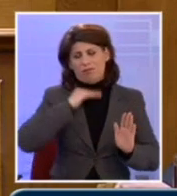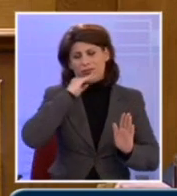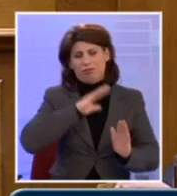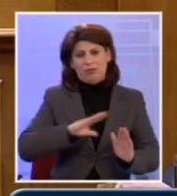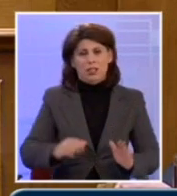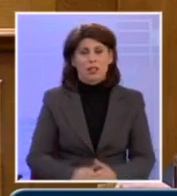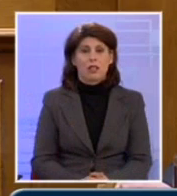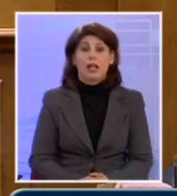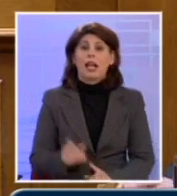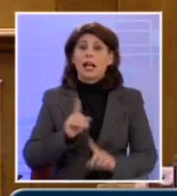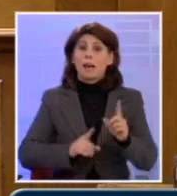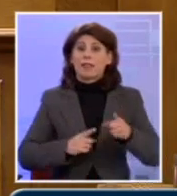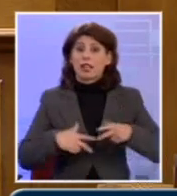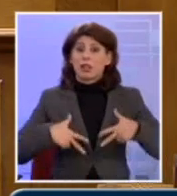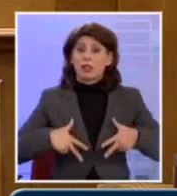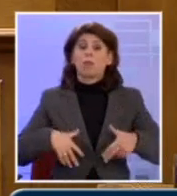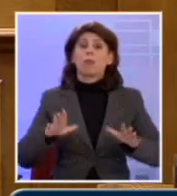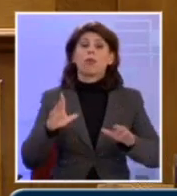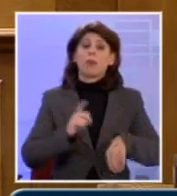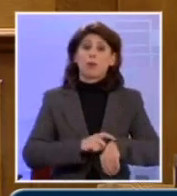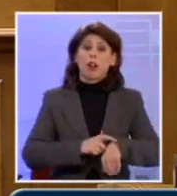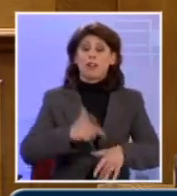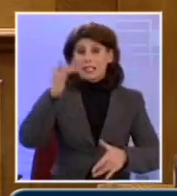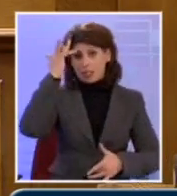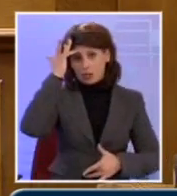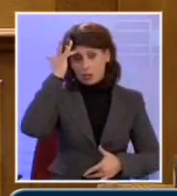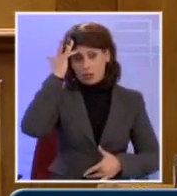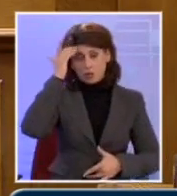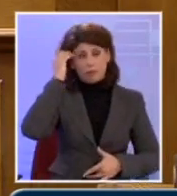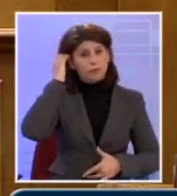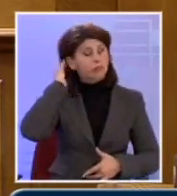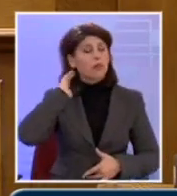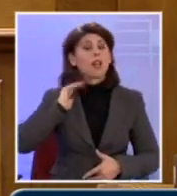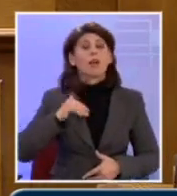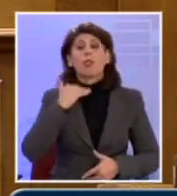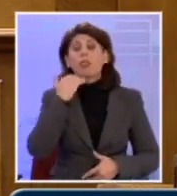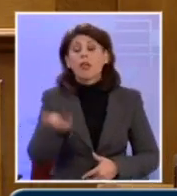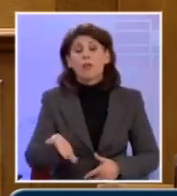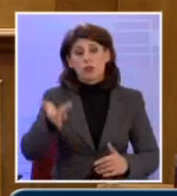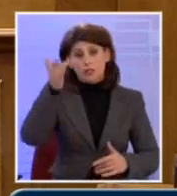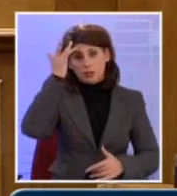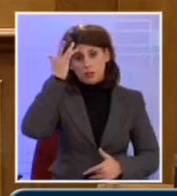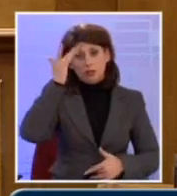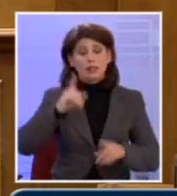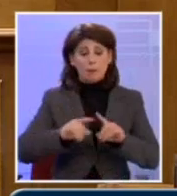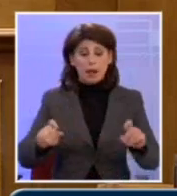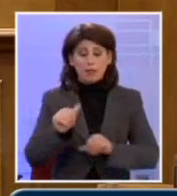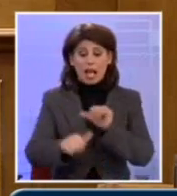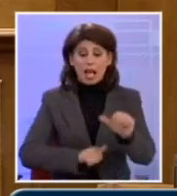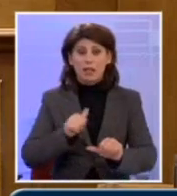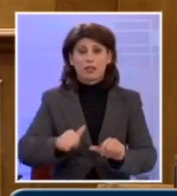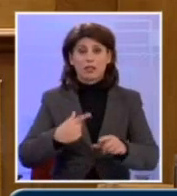Ορισμένοι μάλιστα από τους τεχνοκράτες που δεν έχουν προλάβει να συνειδητοποιήσουν ή που δεν μπορούν να συνειδητοποιήσουν ότι τα πράγματα άλλαξαν στην